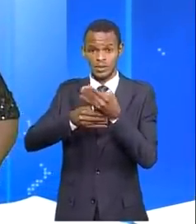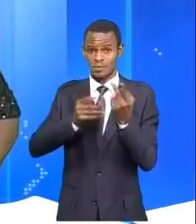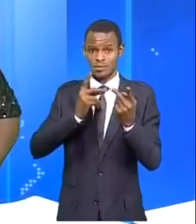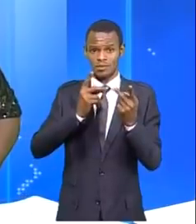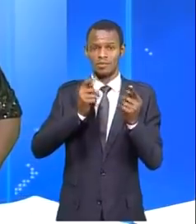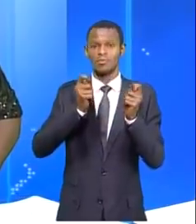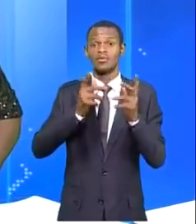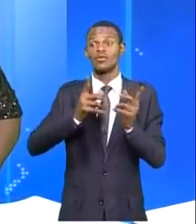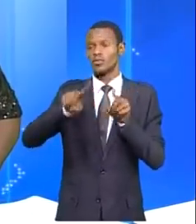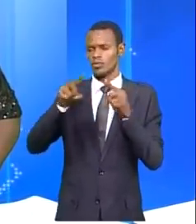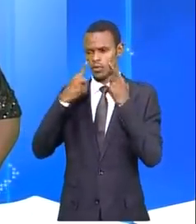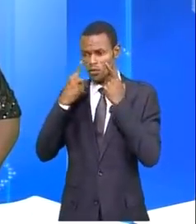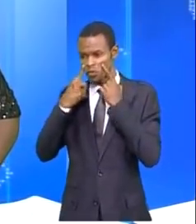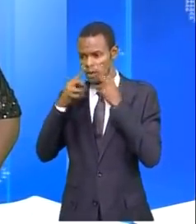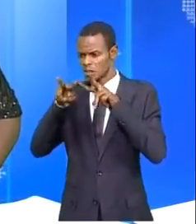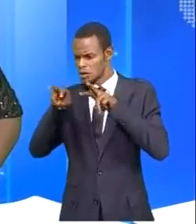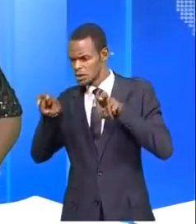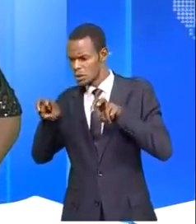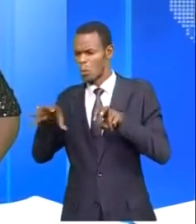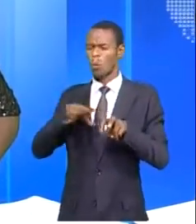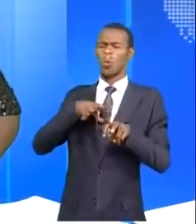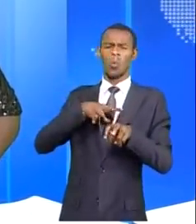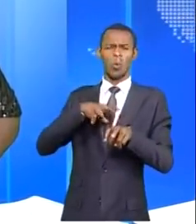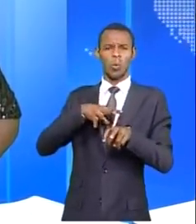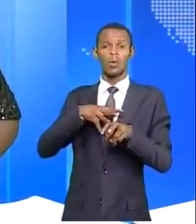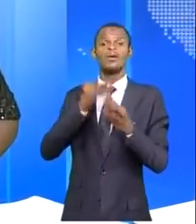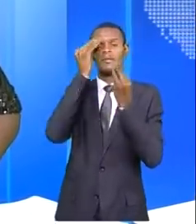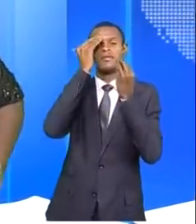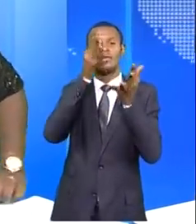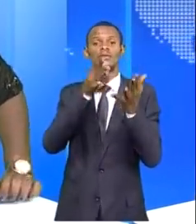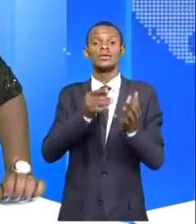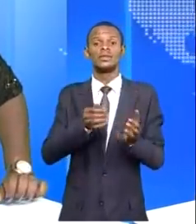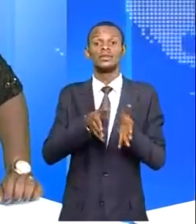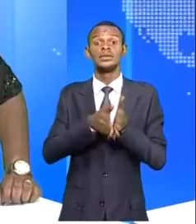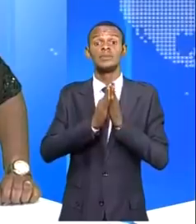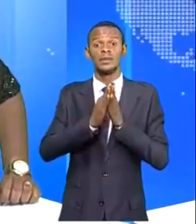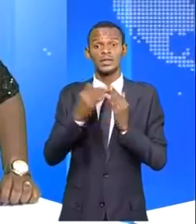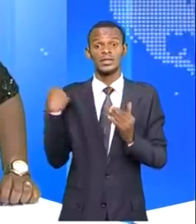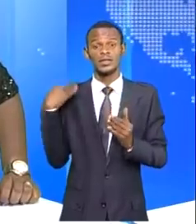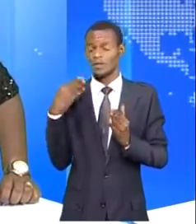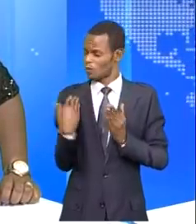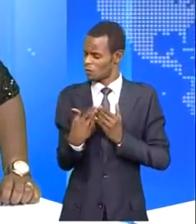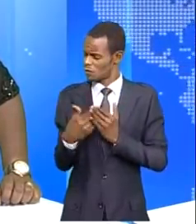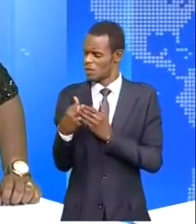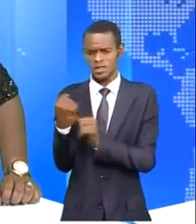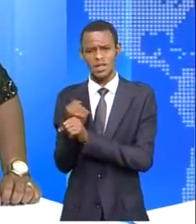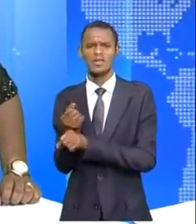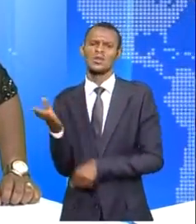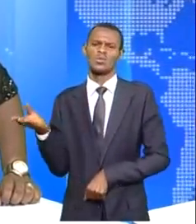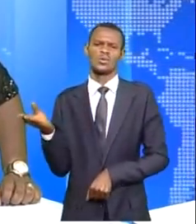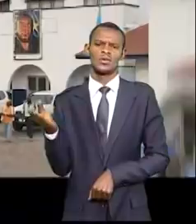la population implore le chef de l'état pour que les travaux lancés soit exécutée dans un bref délai